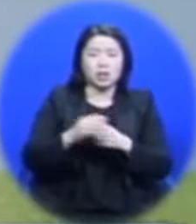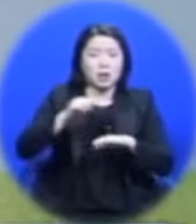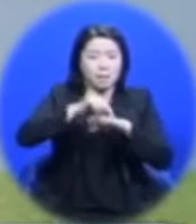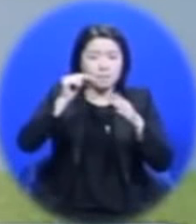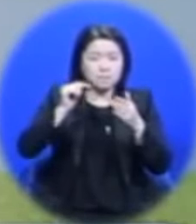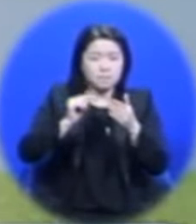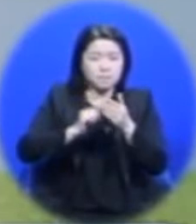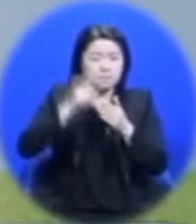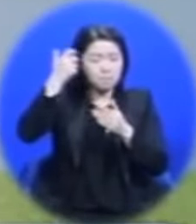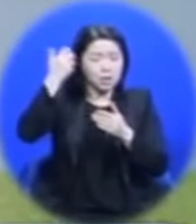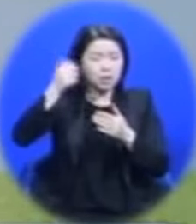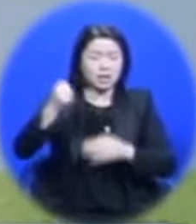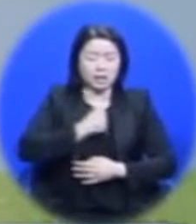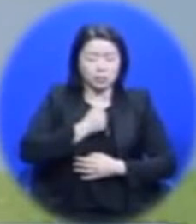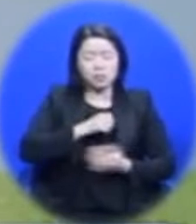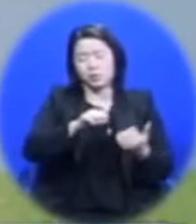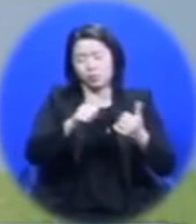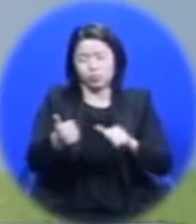답답해서 죽어요.